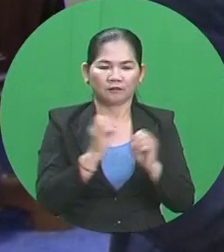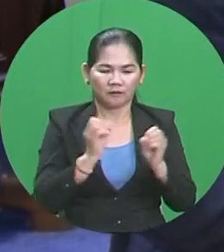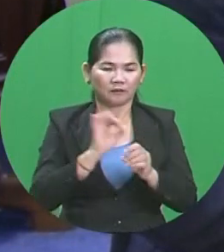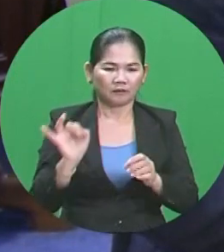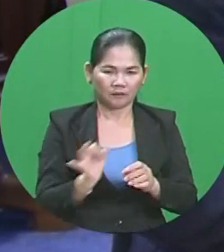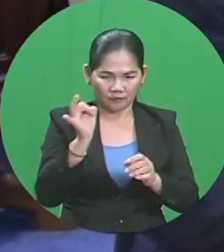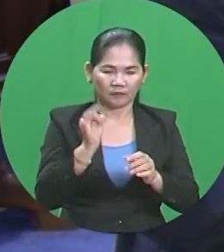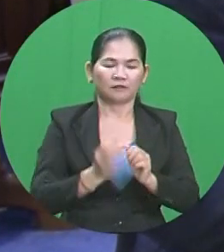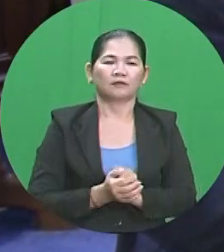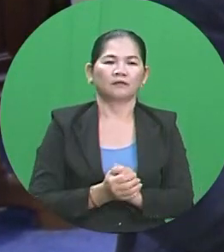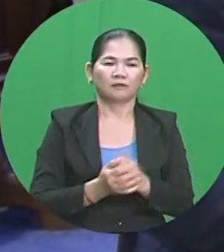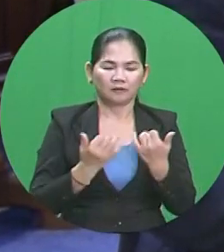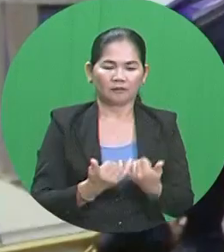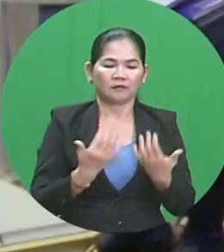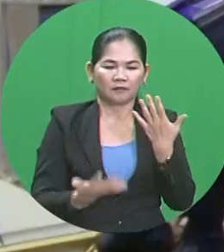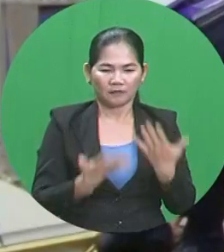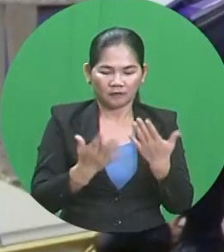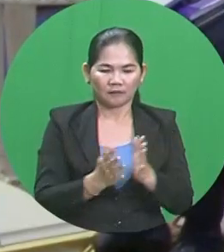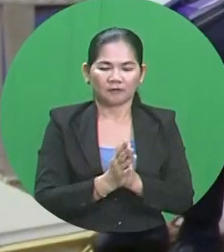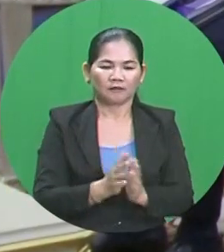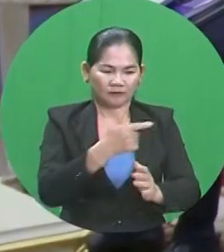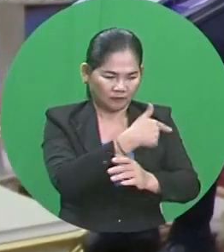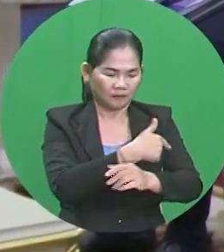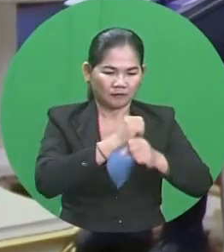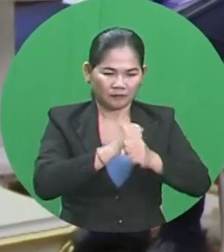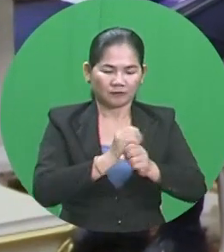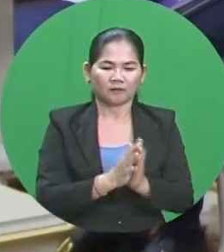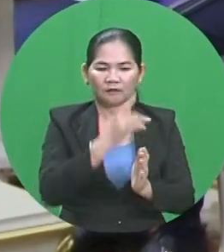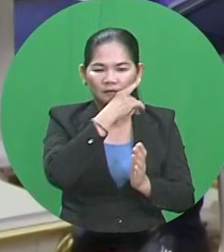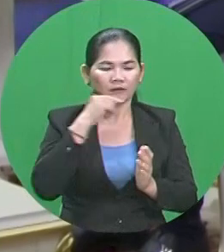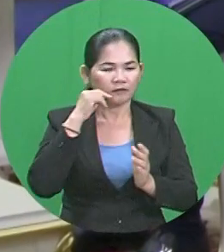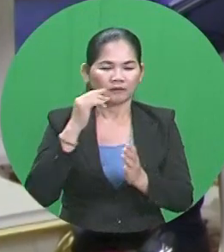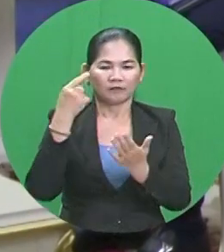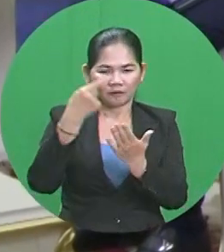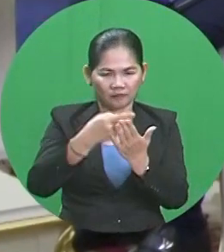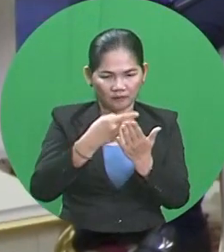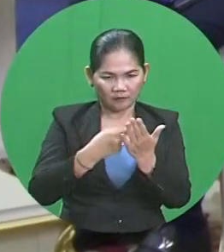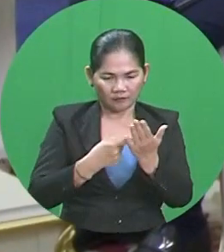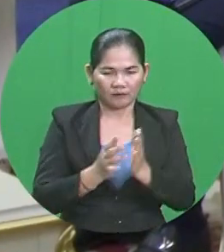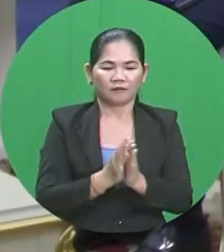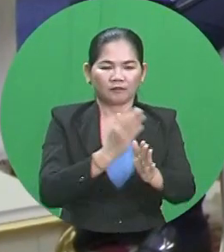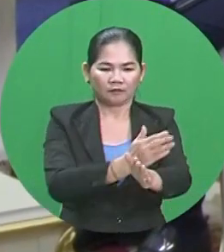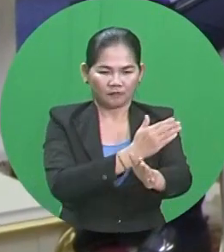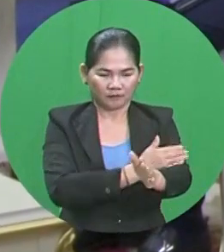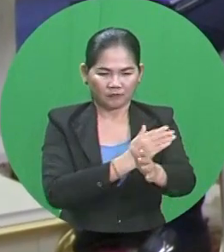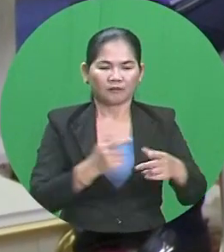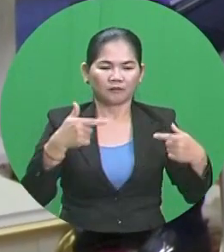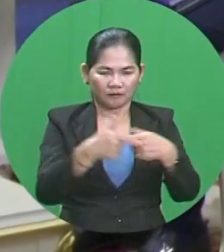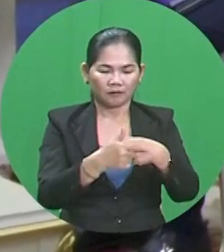ជោគជ័យទាំងស្រុងទេប្រសិនបើគ្មានវ៉ាក់សាំងហើយរុស្ស៊ីគ្មានរបៀបវិរៈអ្វីនៅពីក្រោយបញ្ហា